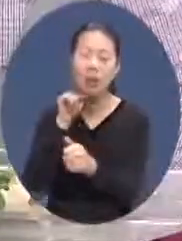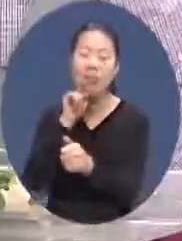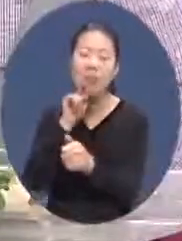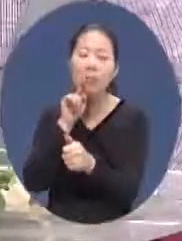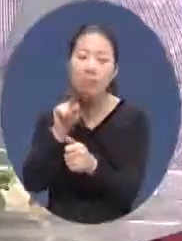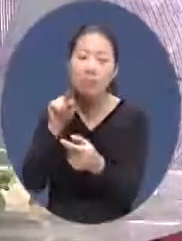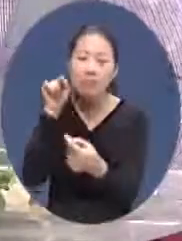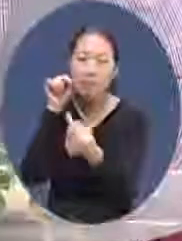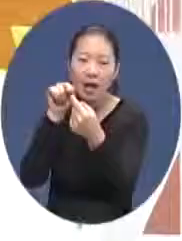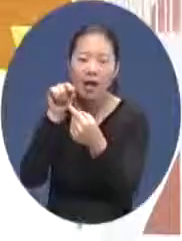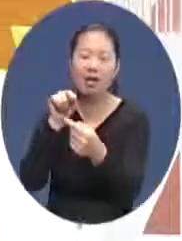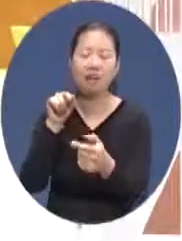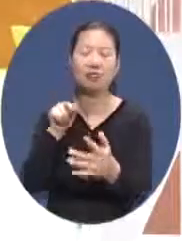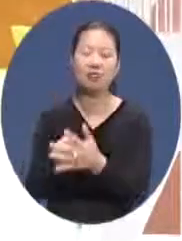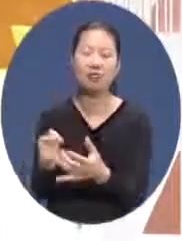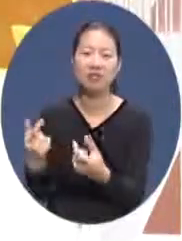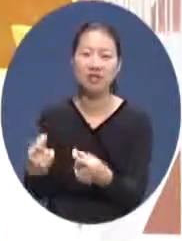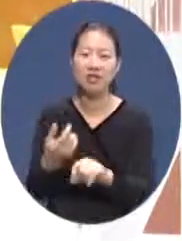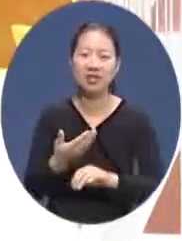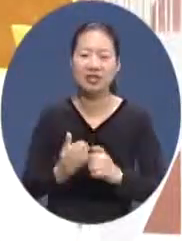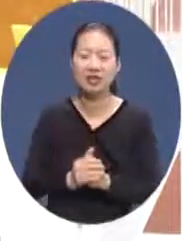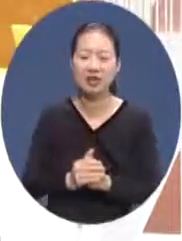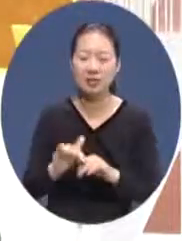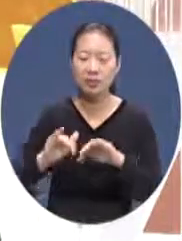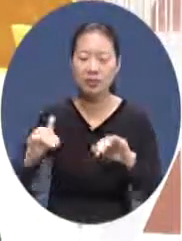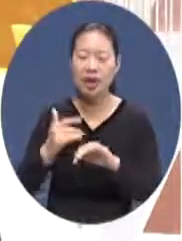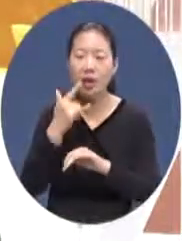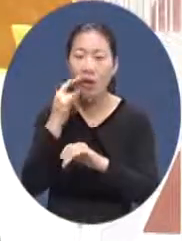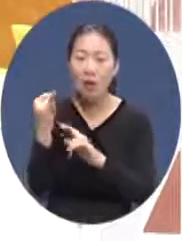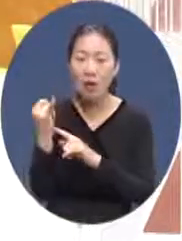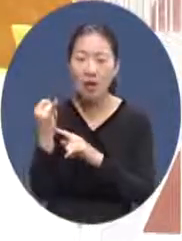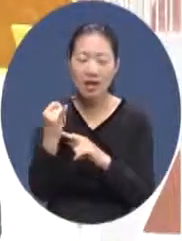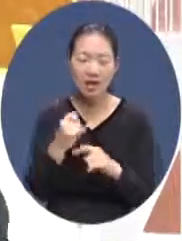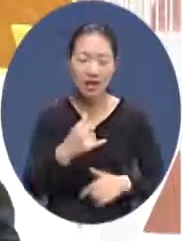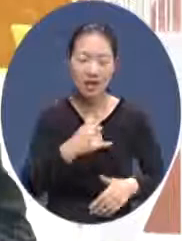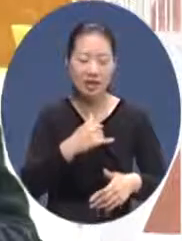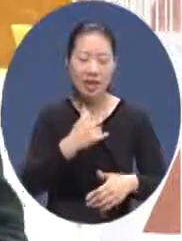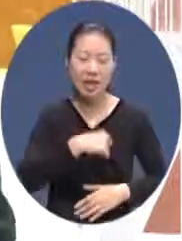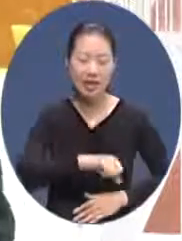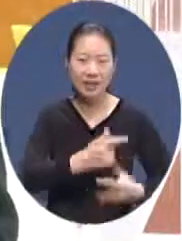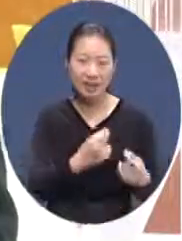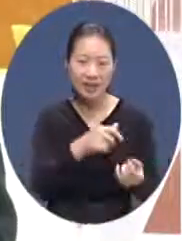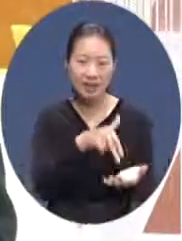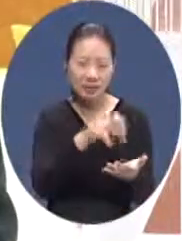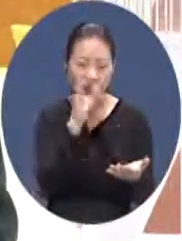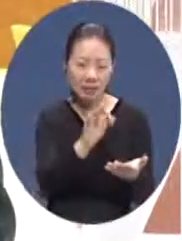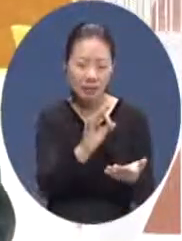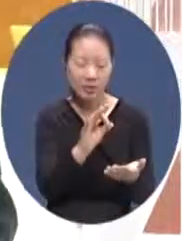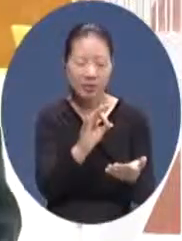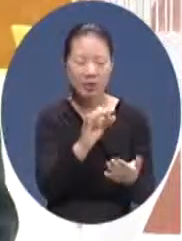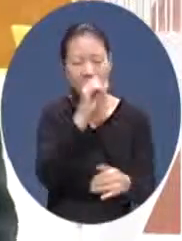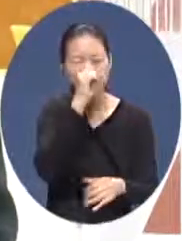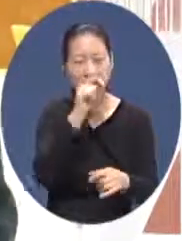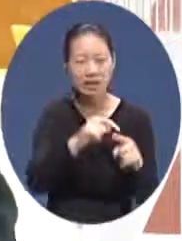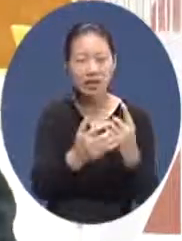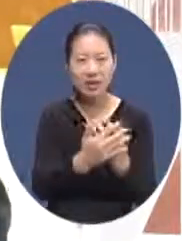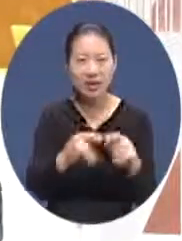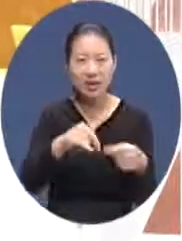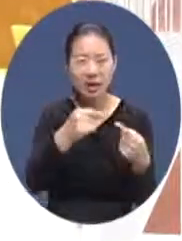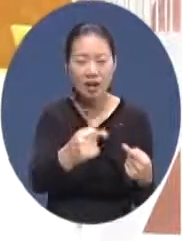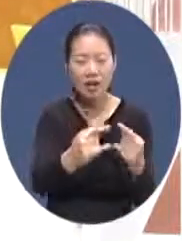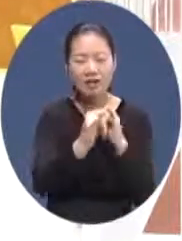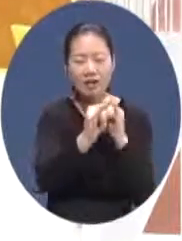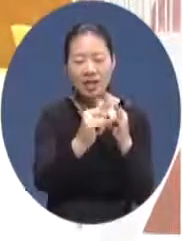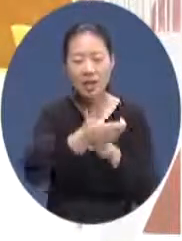그러니까 보통 다른 엄마들은 이런 예담이 같은 애를 부러워하거든요 사실은. 이렇게 뭐 대회에서 상 받고 그렇죠? 싶어 하고 너 왜 나가보라고 해도 싫다고 그러는